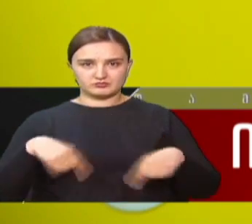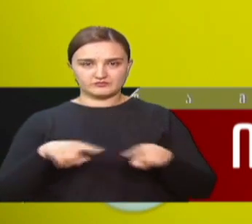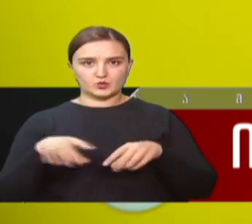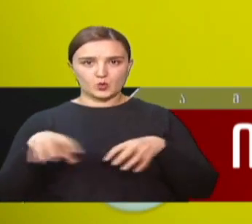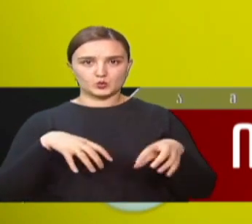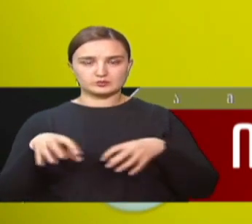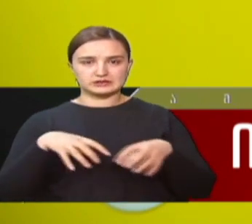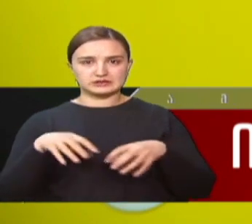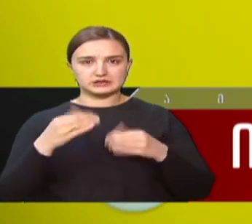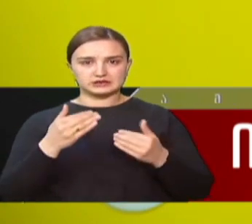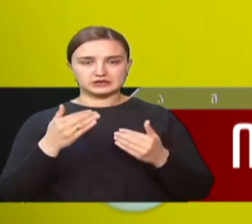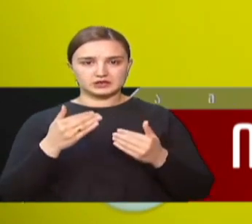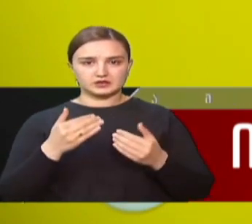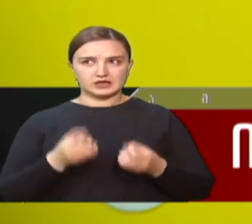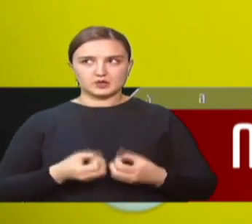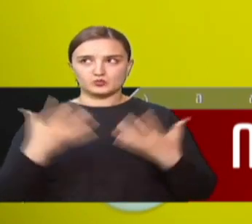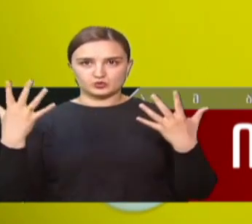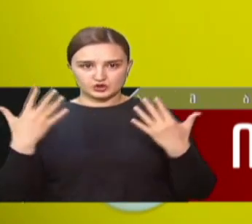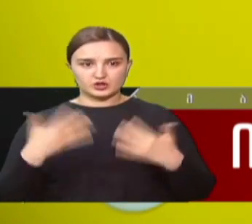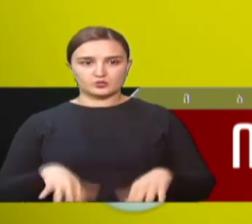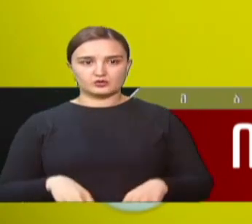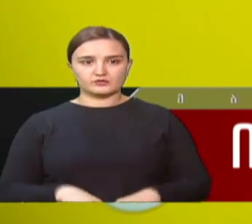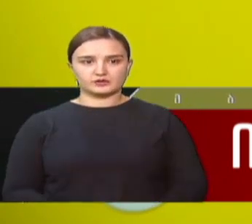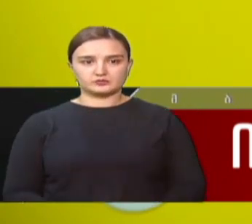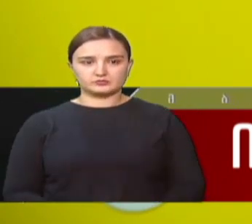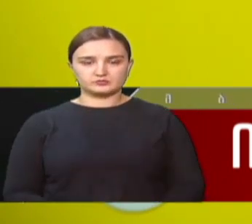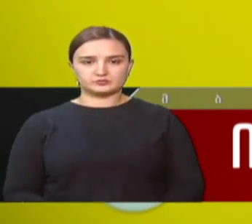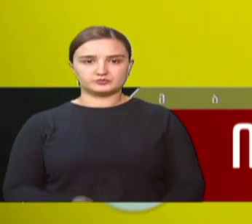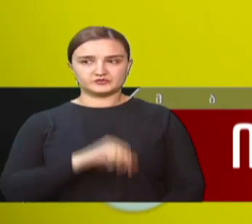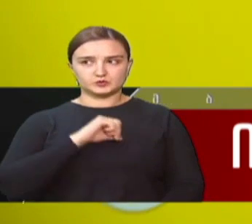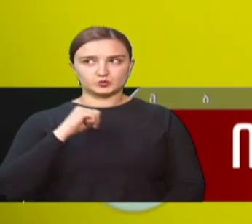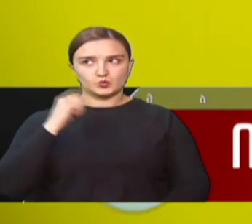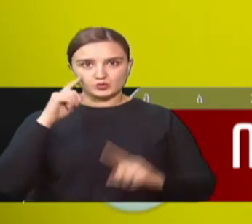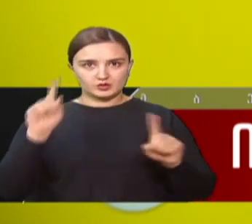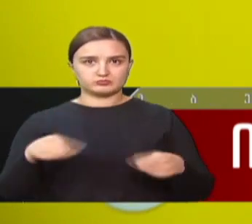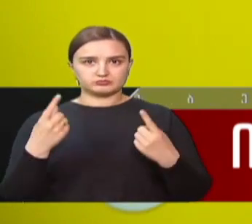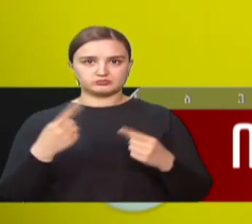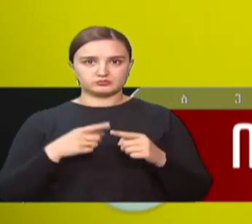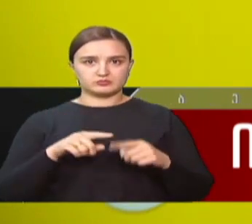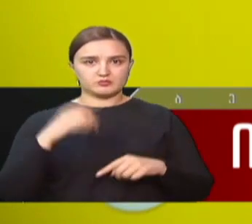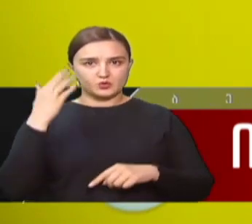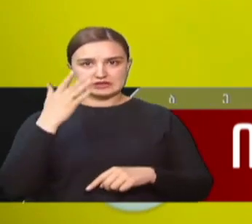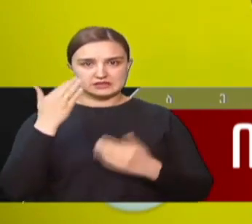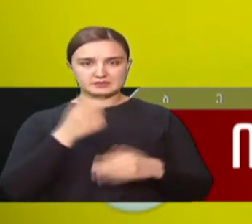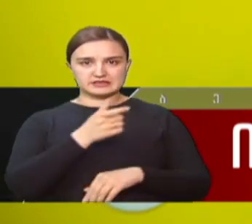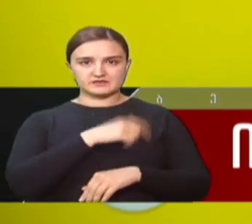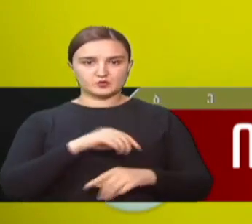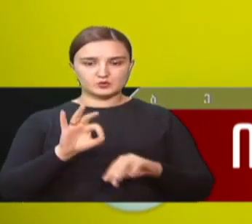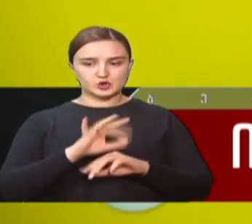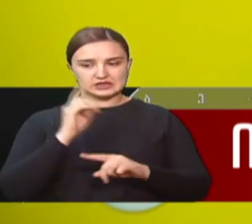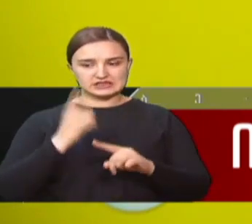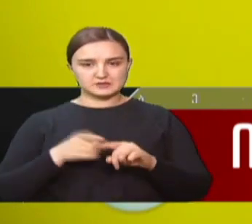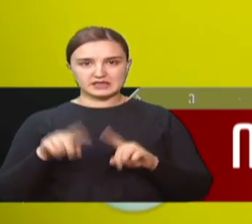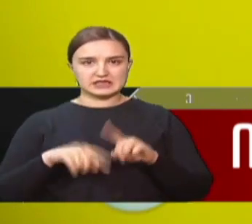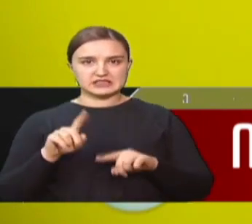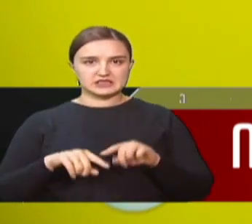ვთქვათ, გაიფურჩქნა, ეს მართალია თვითონ მიაჩნიათ მართველი გუნდის წევრებს, რომ მაგალითად ცოლის ძმა ნათესავი